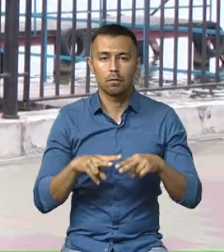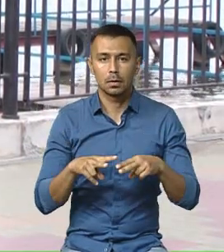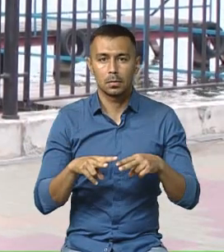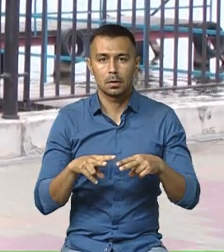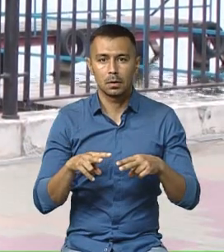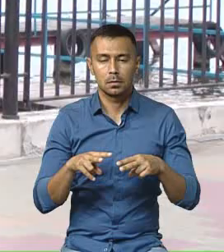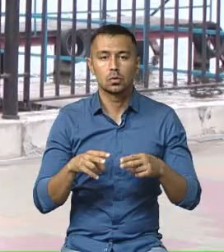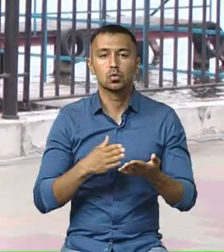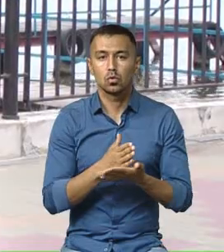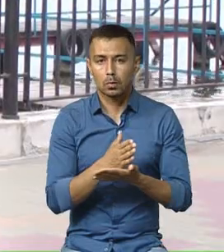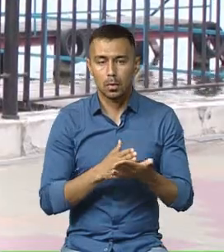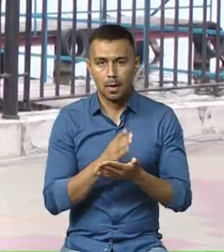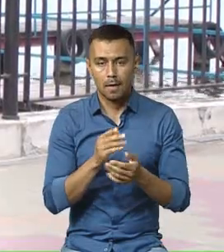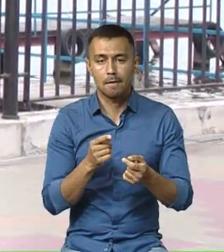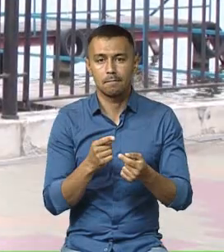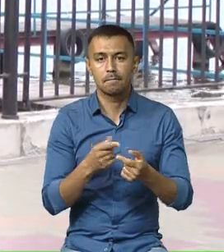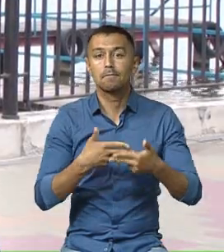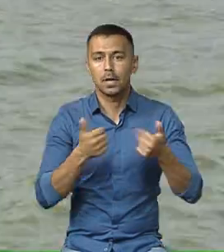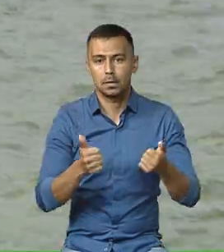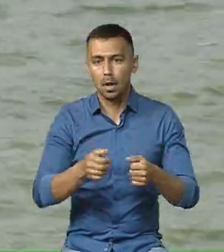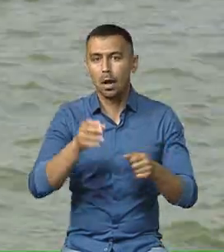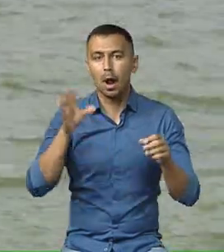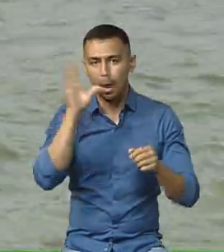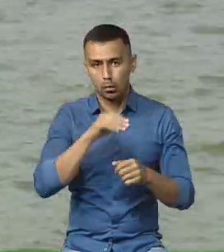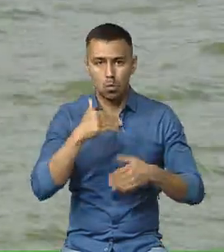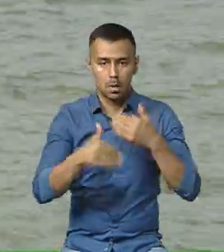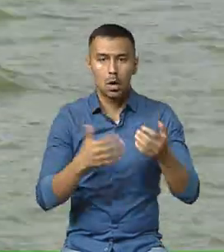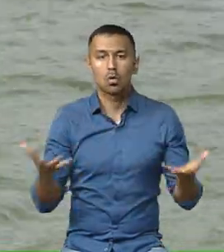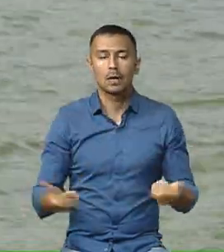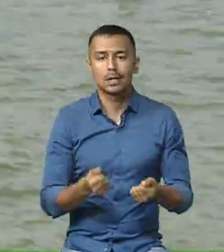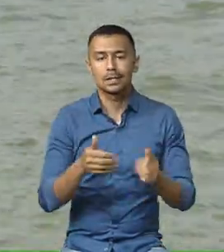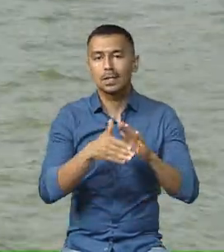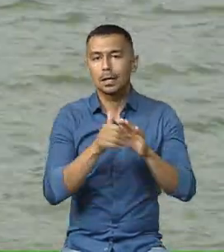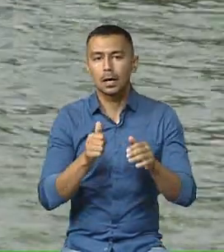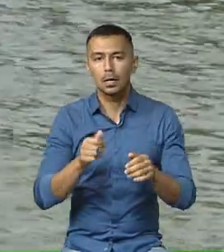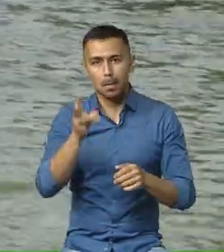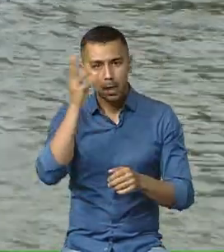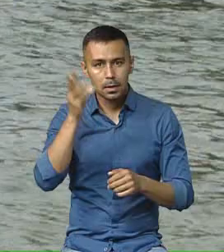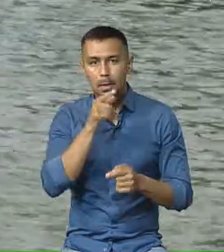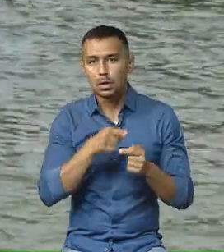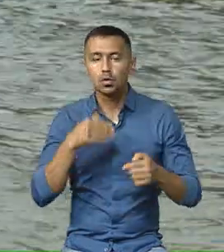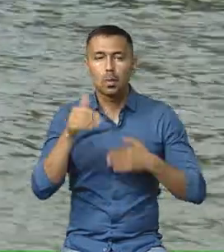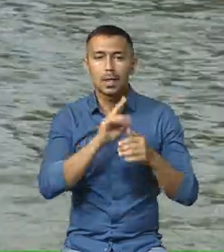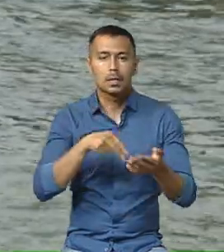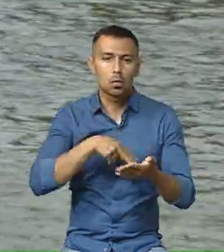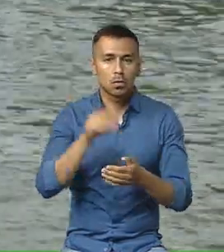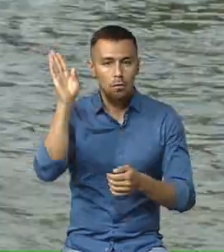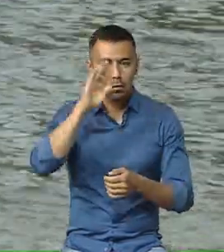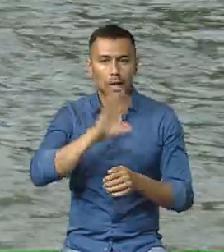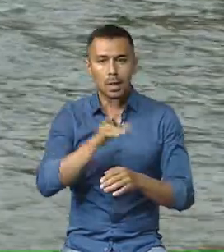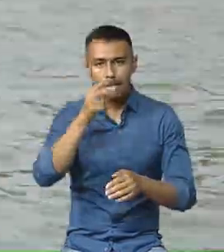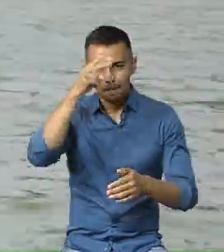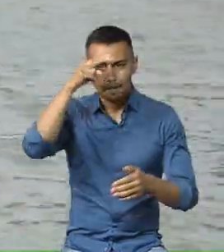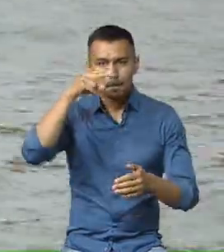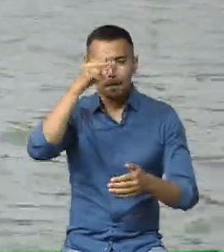водолазними службами та визнані придатними для купання. Рятувальники закликають хмельничан під час купального сезону не заходити у воду і не